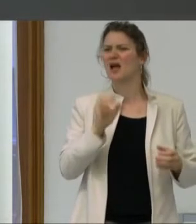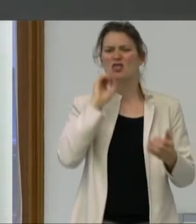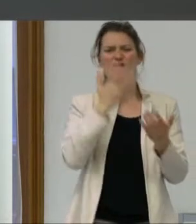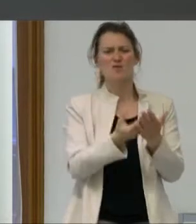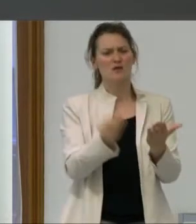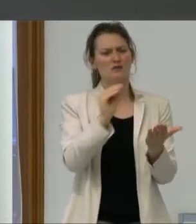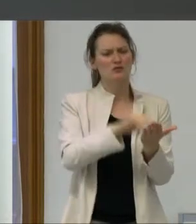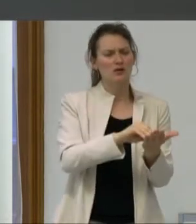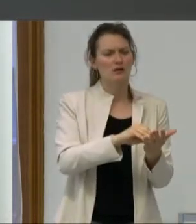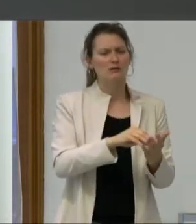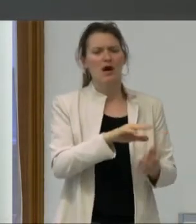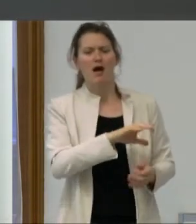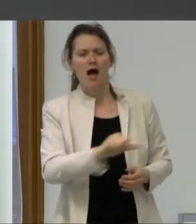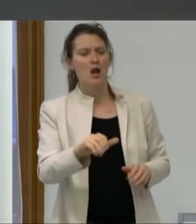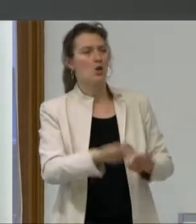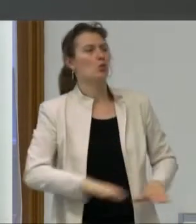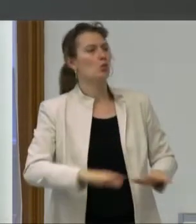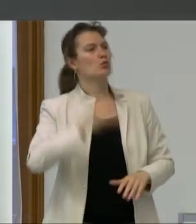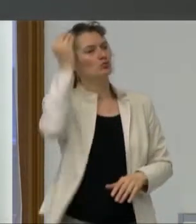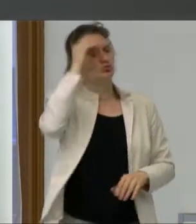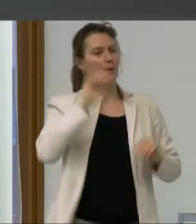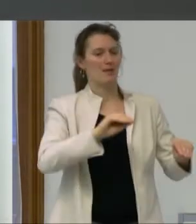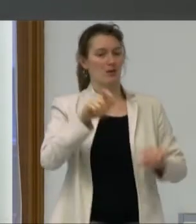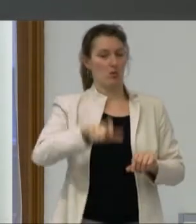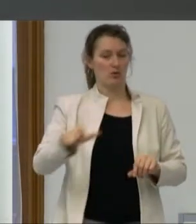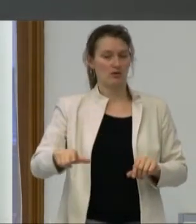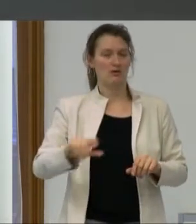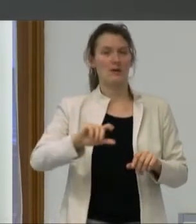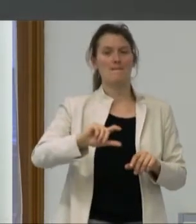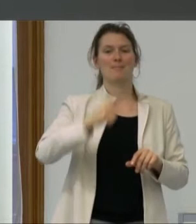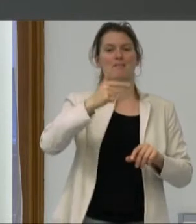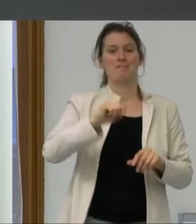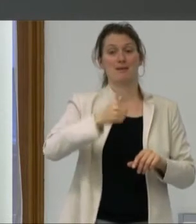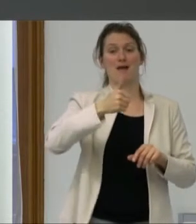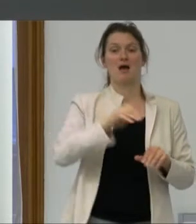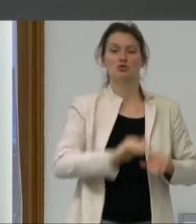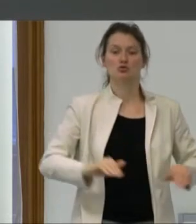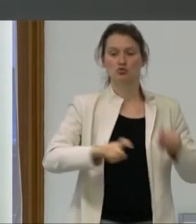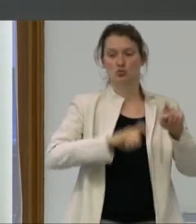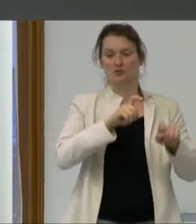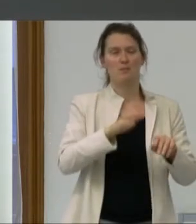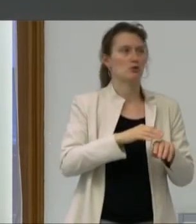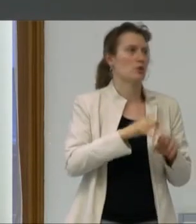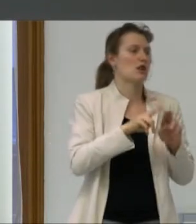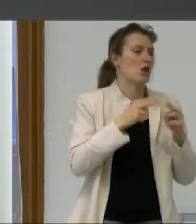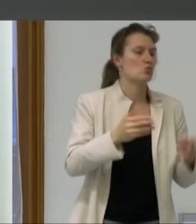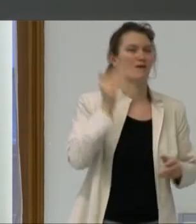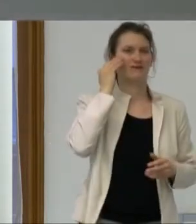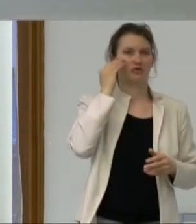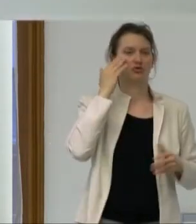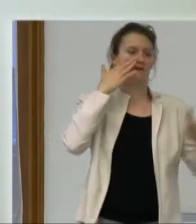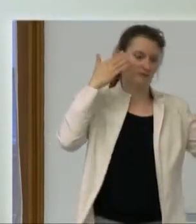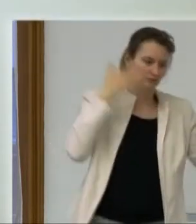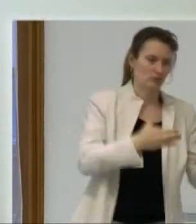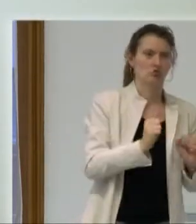Entwürfen, dass sich auch alle Grundschulpädagogen, alle Primarstufenpädagogen in einem Bildungsbereich, zum Beispiel Naturwissenschaft, spezialisieren